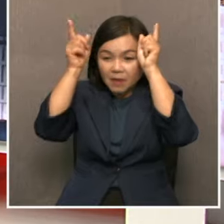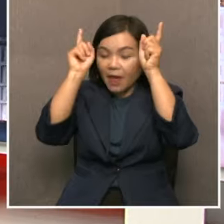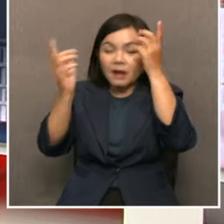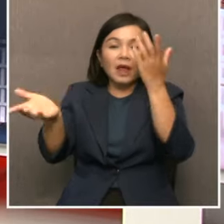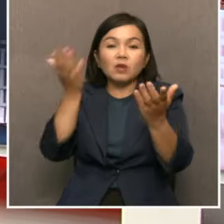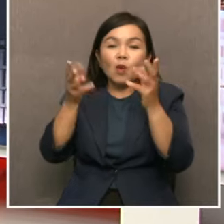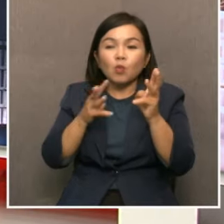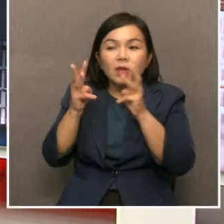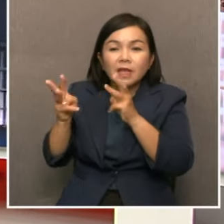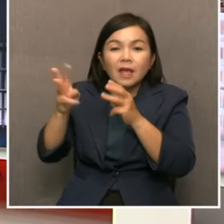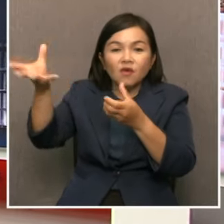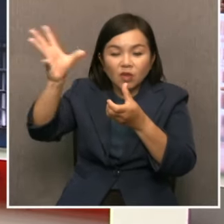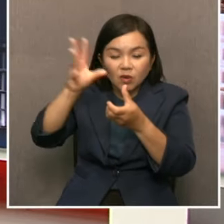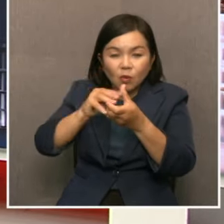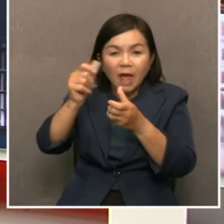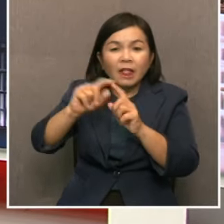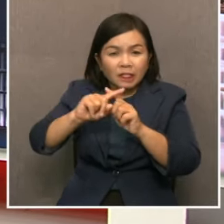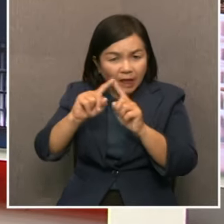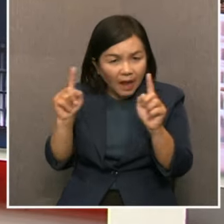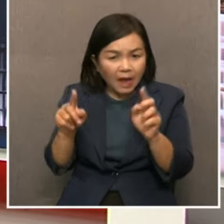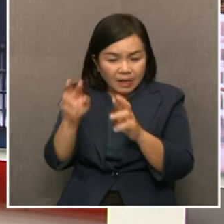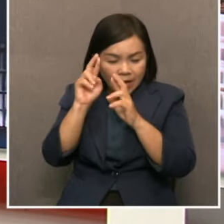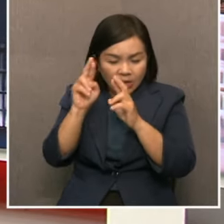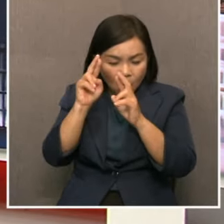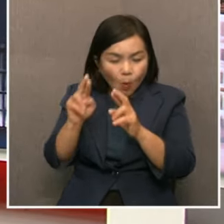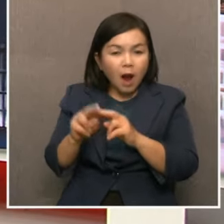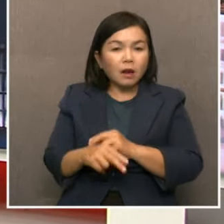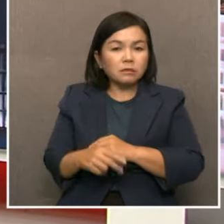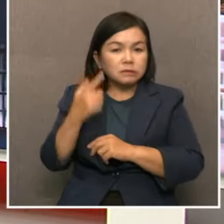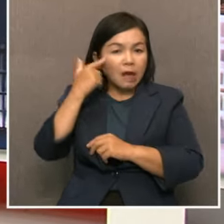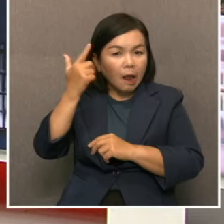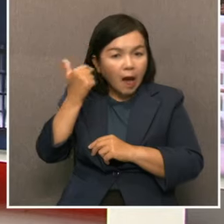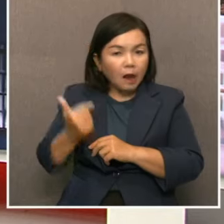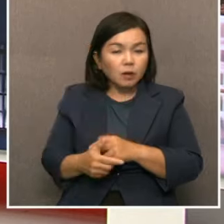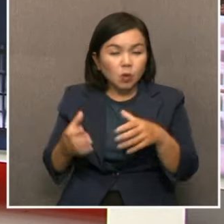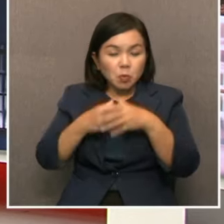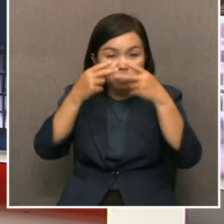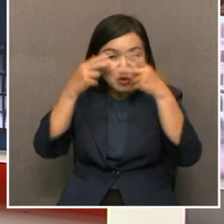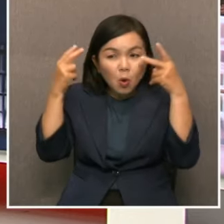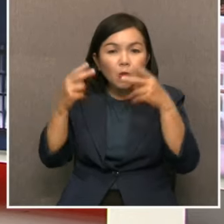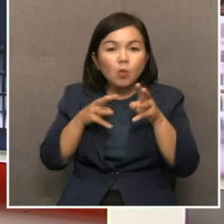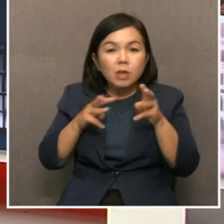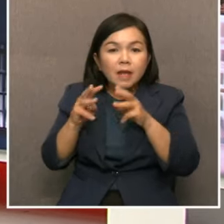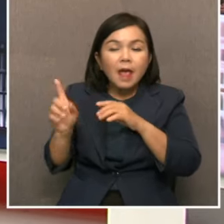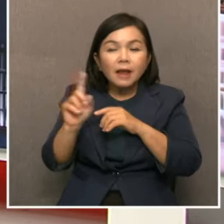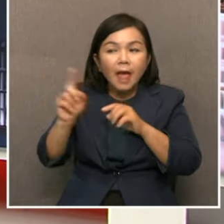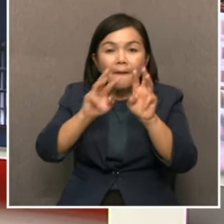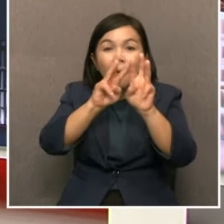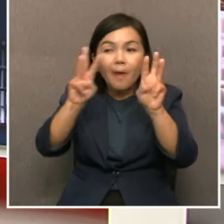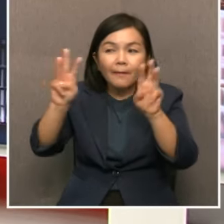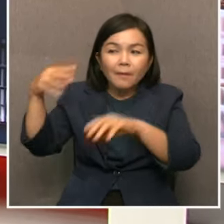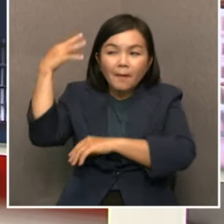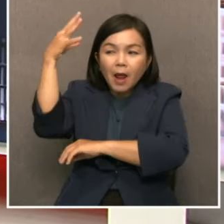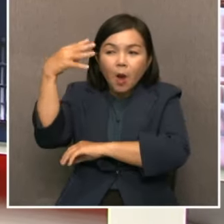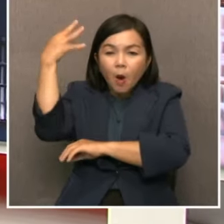ำกันแบบนี้นะคะเพราะว่าตอนนี้กลุ่มมิจฉาชีพได้มีการพัฒนานะคะแล้วก็สร้างเว็บลิงก์ขึ้นมาหยิบเอาข้อมูลในเรื่องนี้ค่ะมาหลอกลวงประช